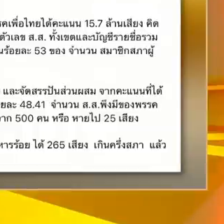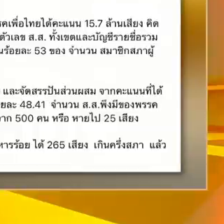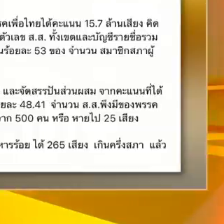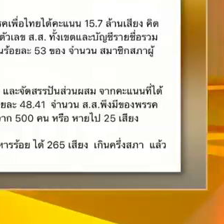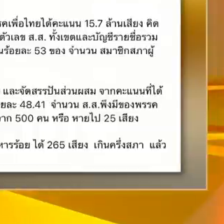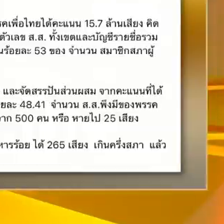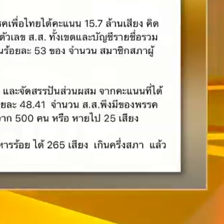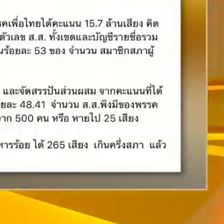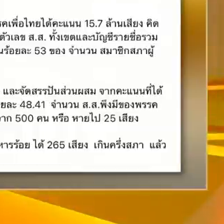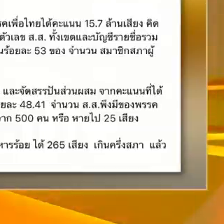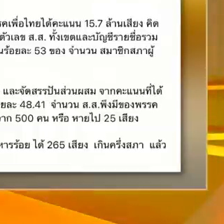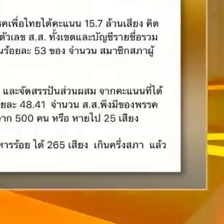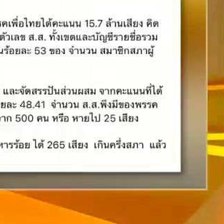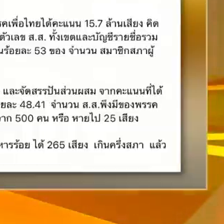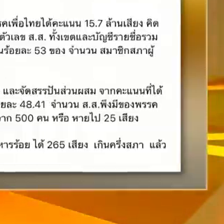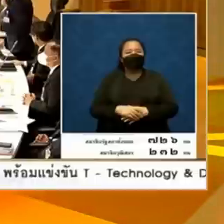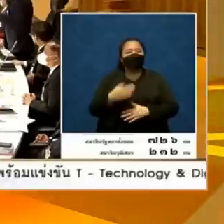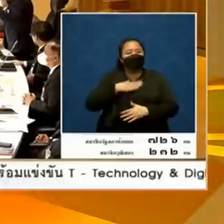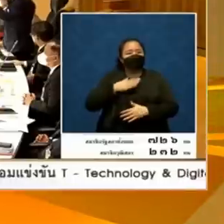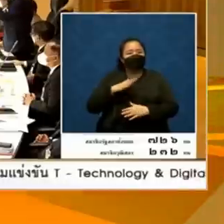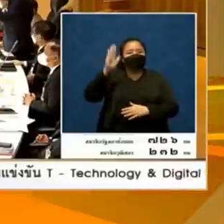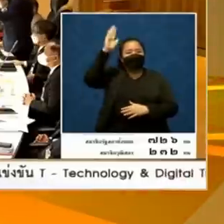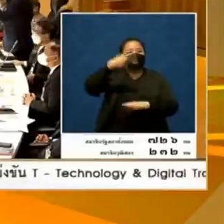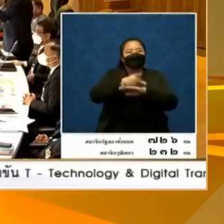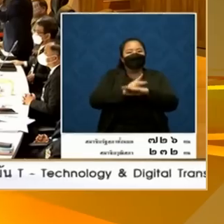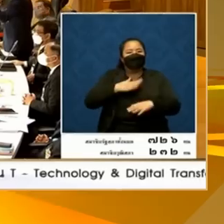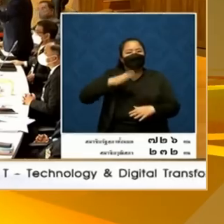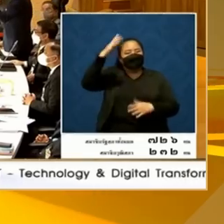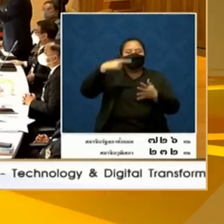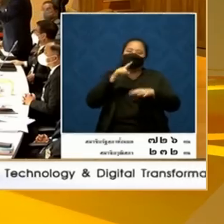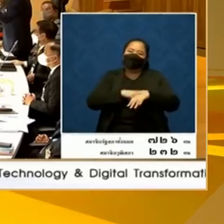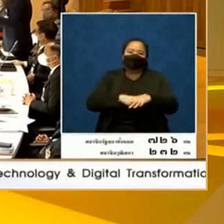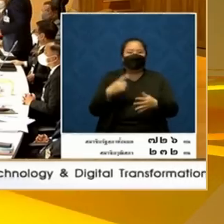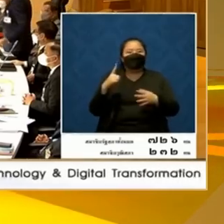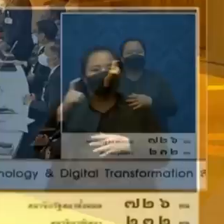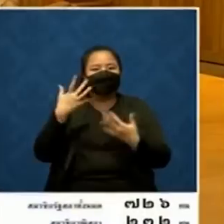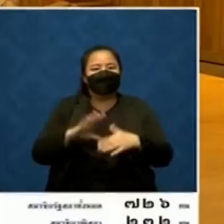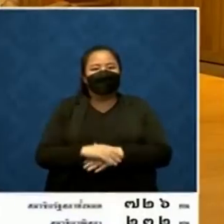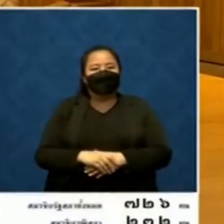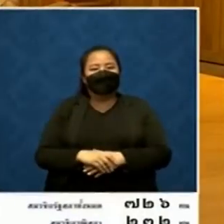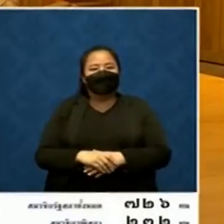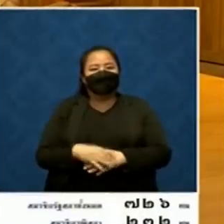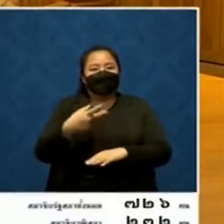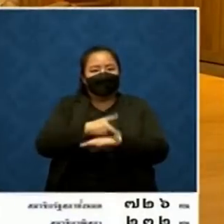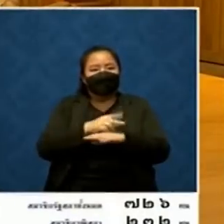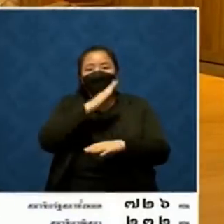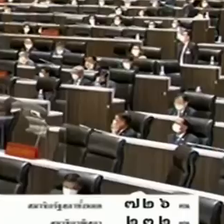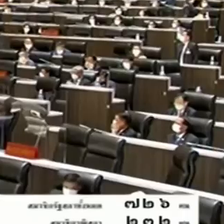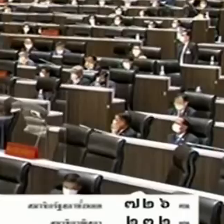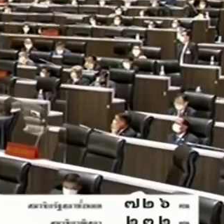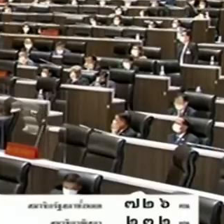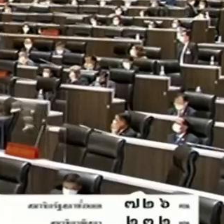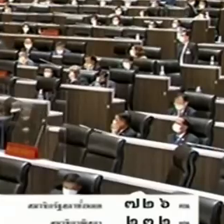ว่าที่ต้องการเปลี่ยนเกมไม่หรือไม่ประการใดเอาเป็นว่าเมื่อวานนี้อ่าขึ้นไปกันดุเดือดบางช่วงบางตอน